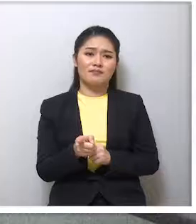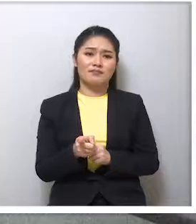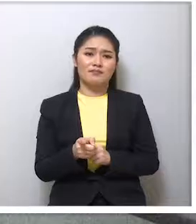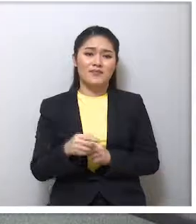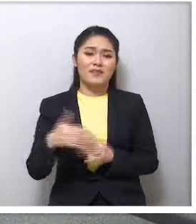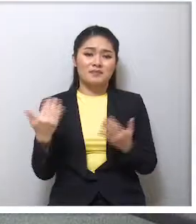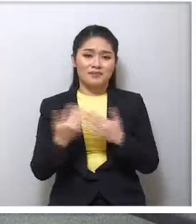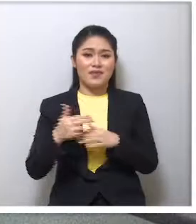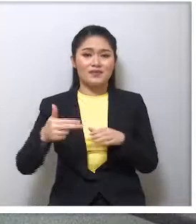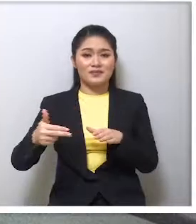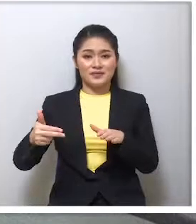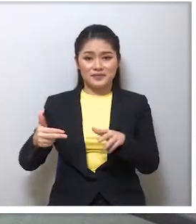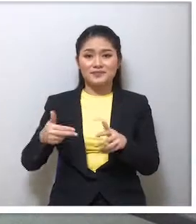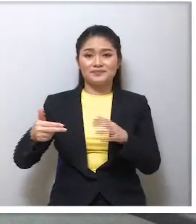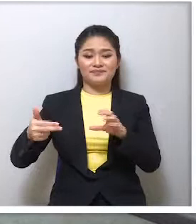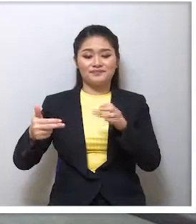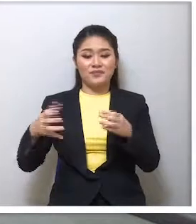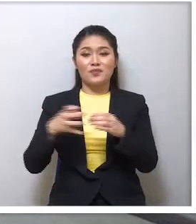าง